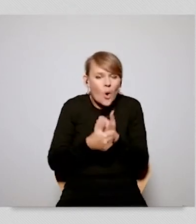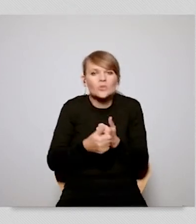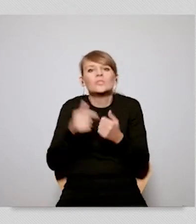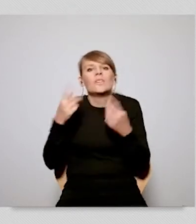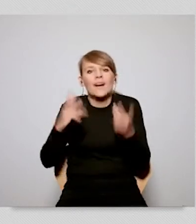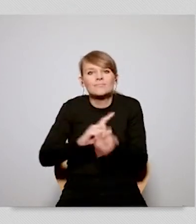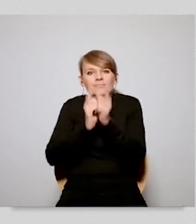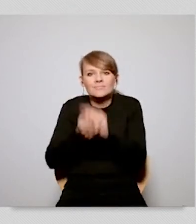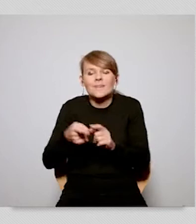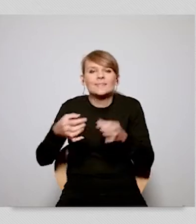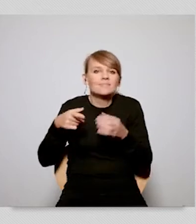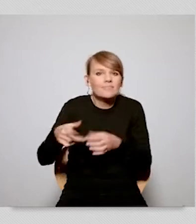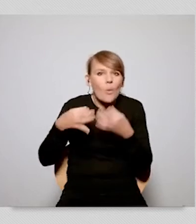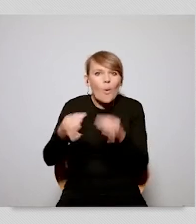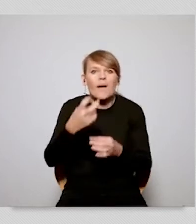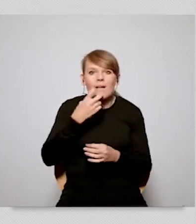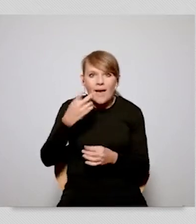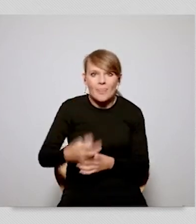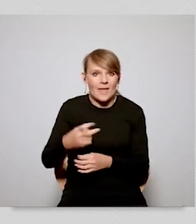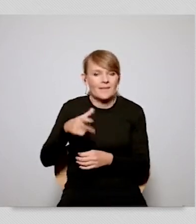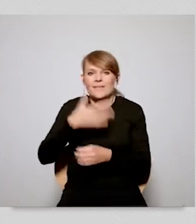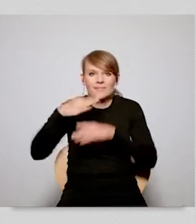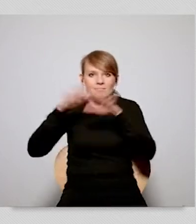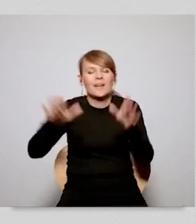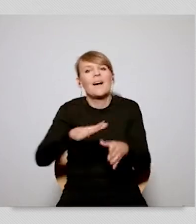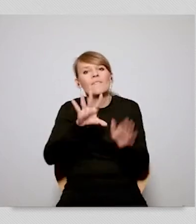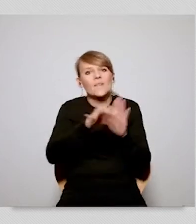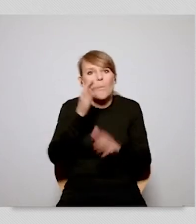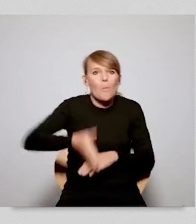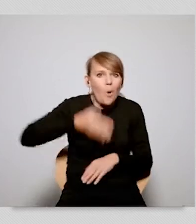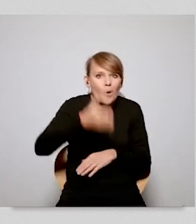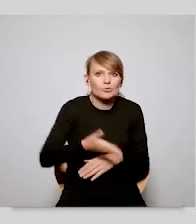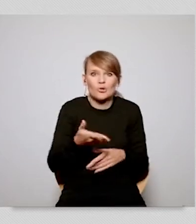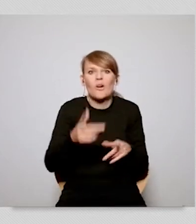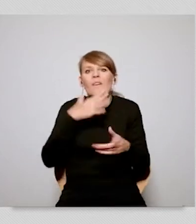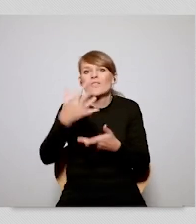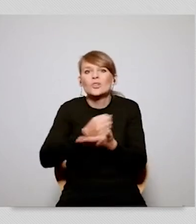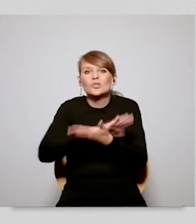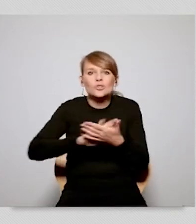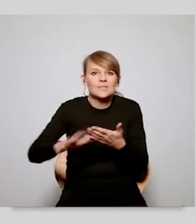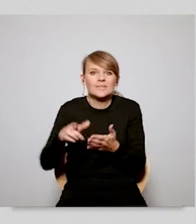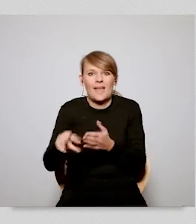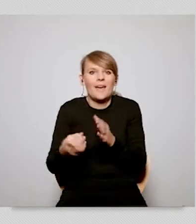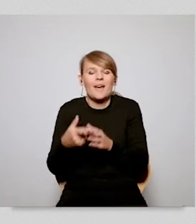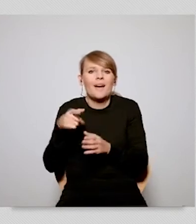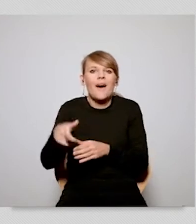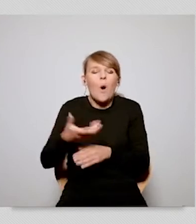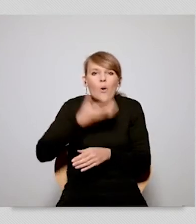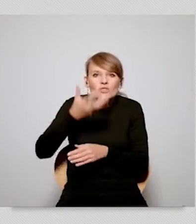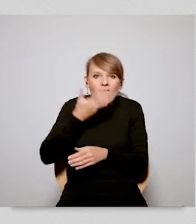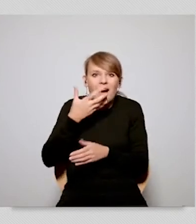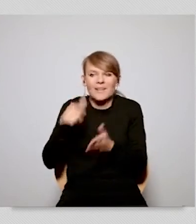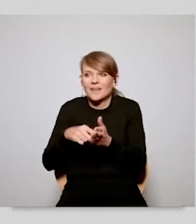pociągiem, żeby jeździli, nie wiem, przemieszczali się i używali czystych źródeł ciepła do ogrzewania i